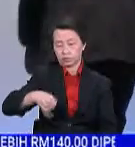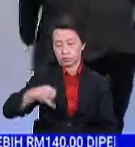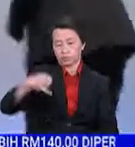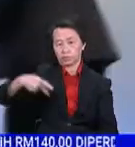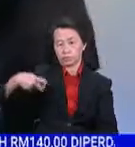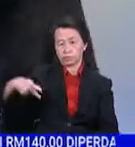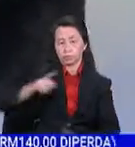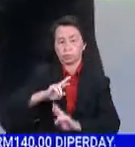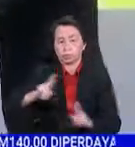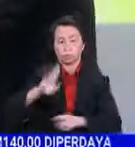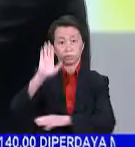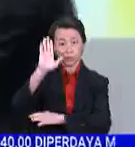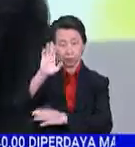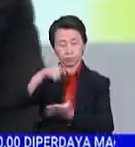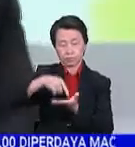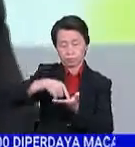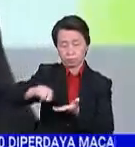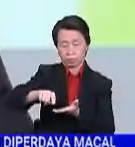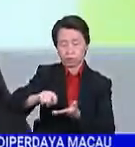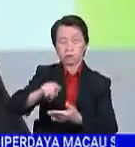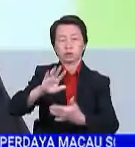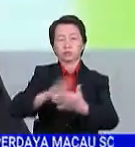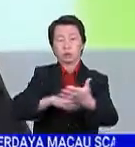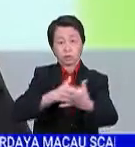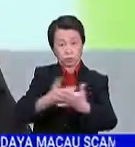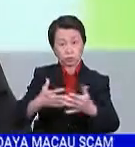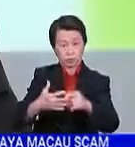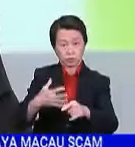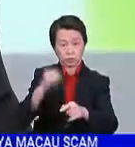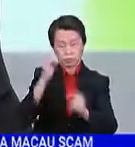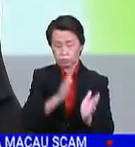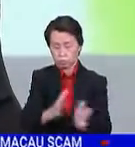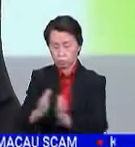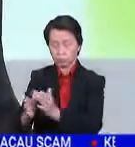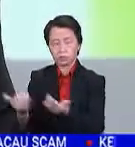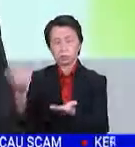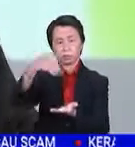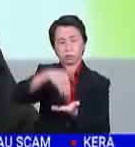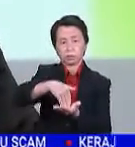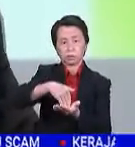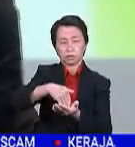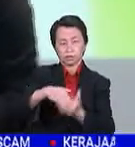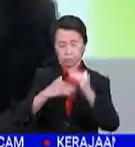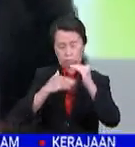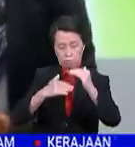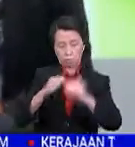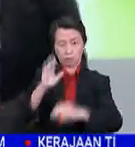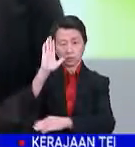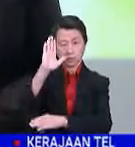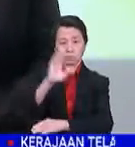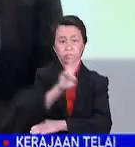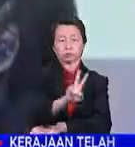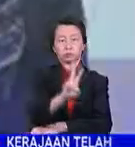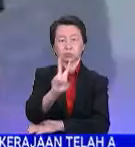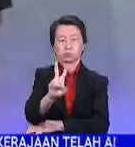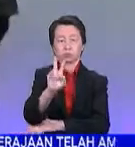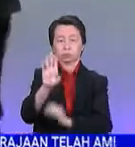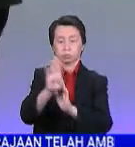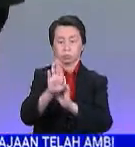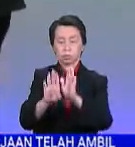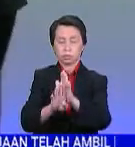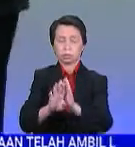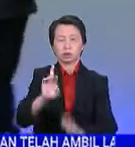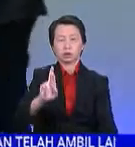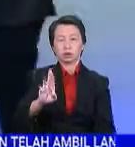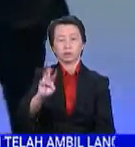akan menyediakan jaminan untuk pembiayaan yang dijadwalkan dan distruktur smule padahal jaminan bernilai 22 pilihan